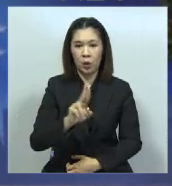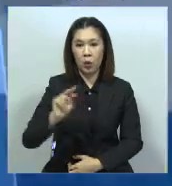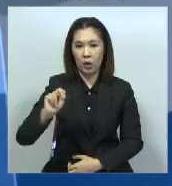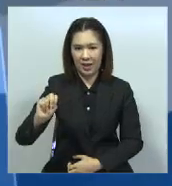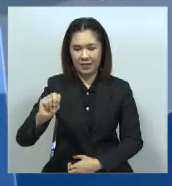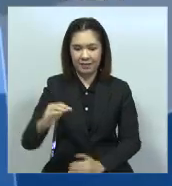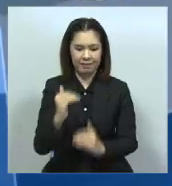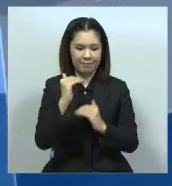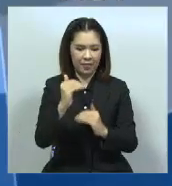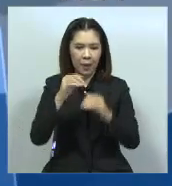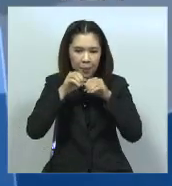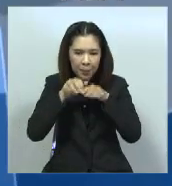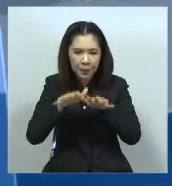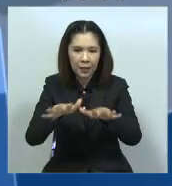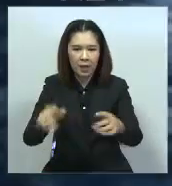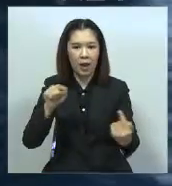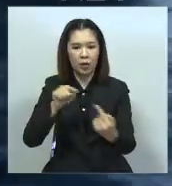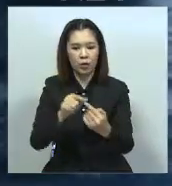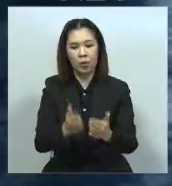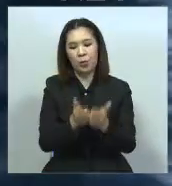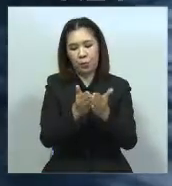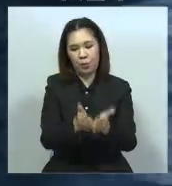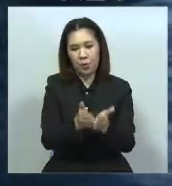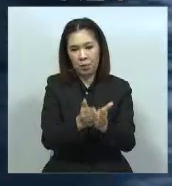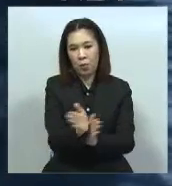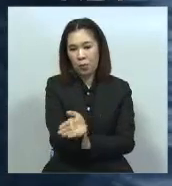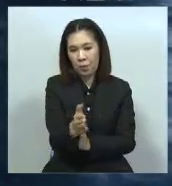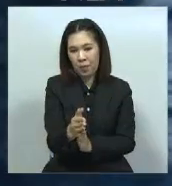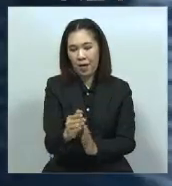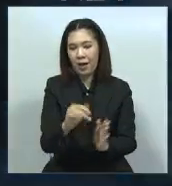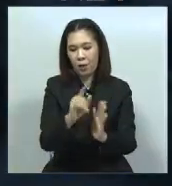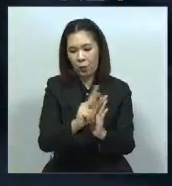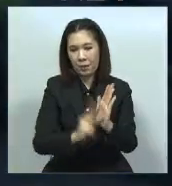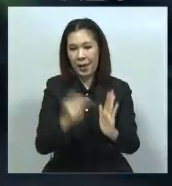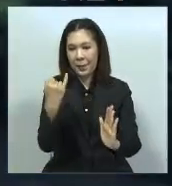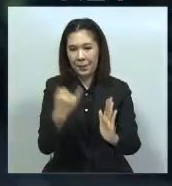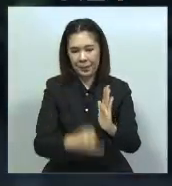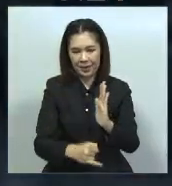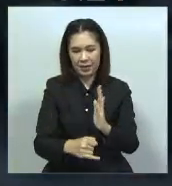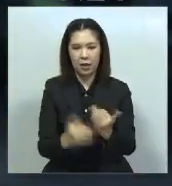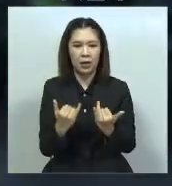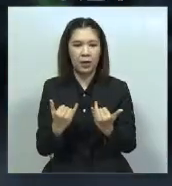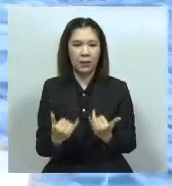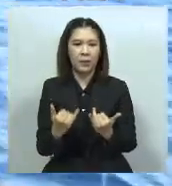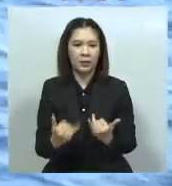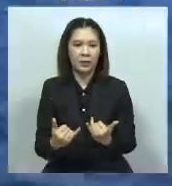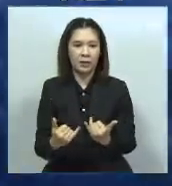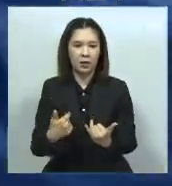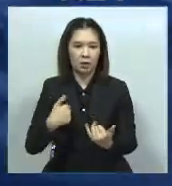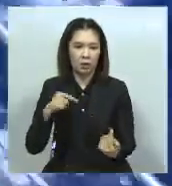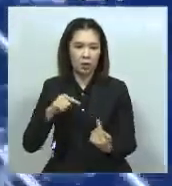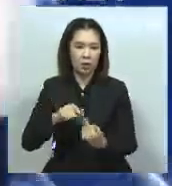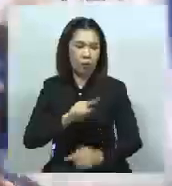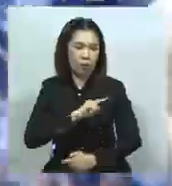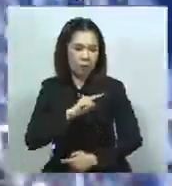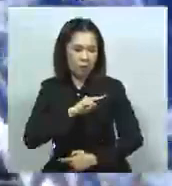ศให้เป็นวันต่อต้านการทำประมงผิดกฎหมายนะครับซึ่งปีนี้ประเทศไทยนะครับรับเป็นเจ้าภาพการ